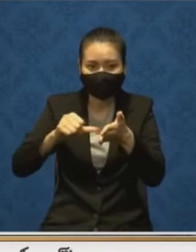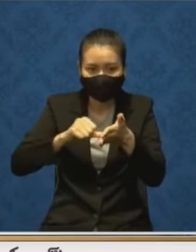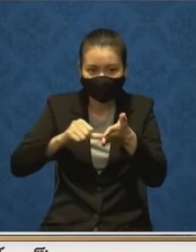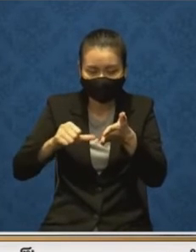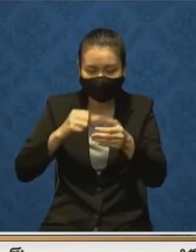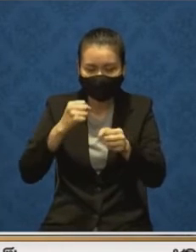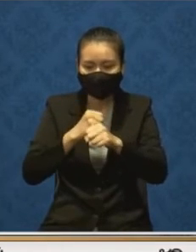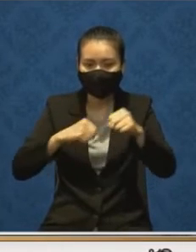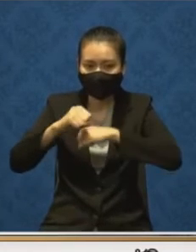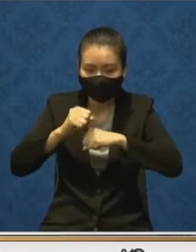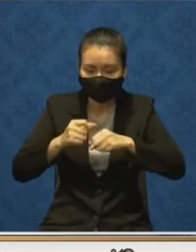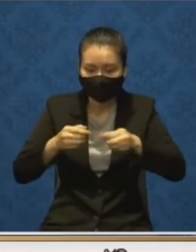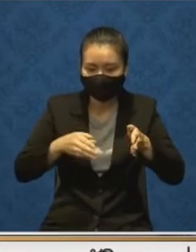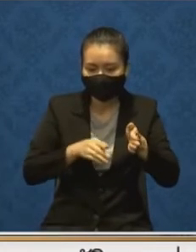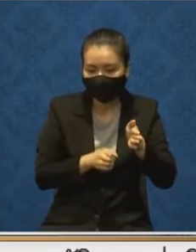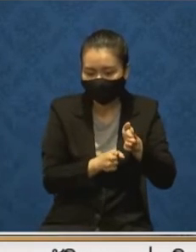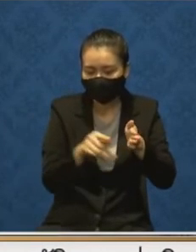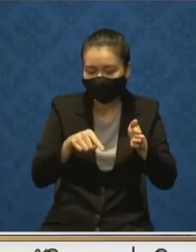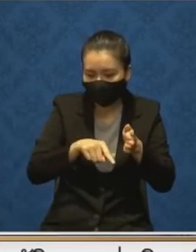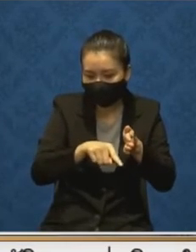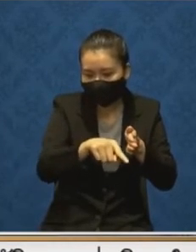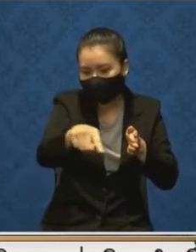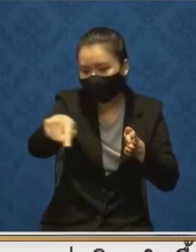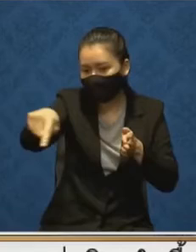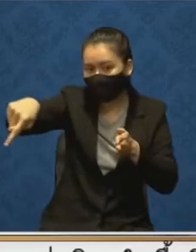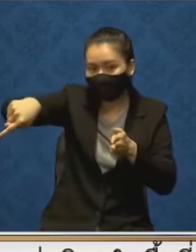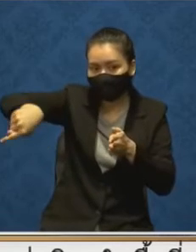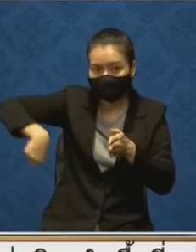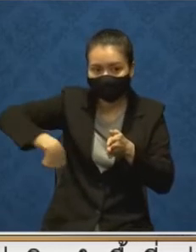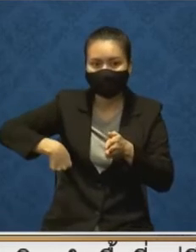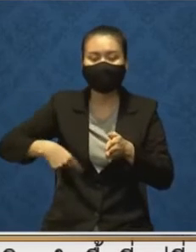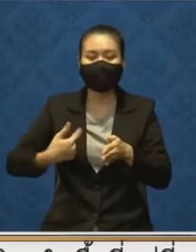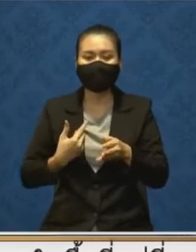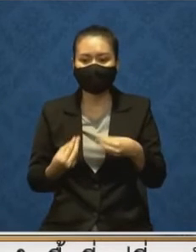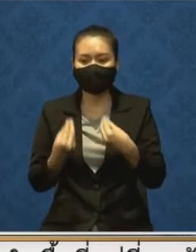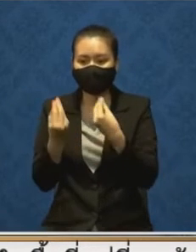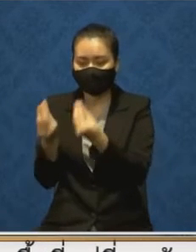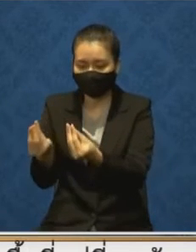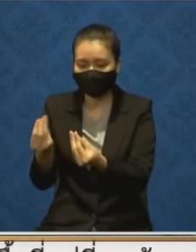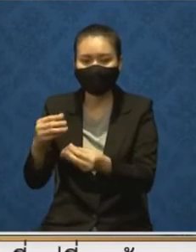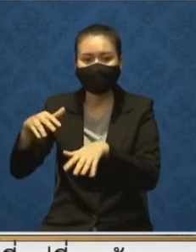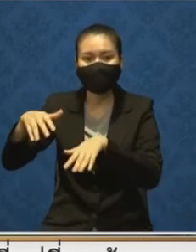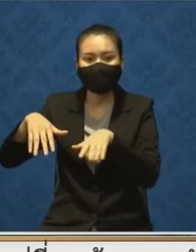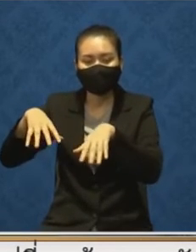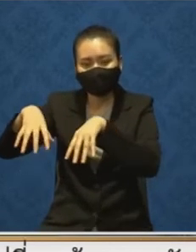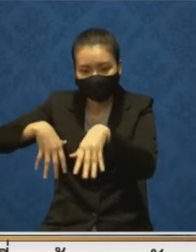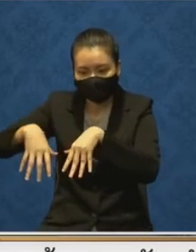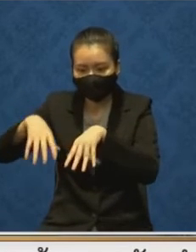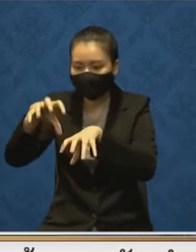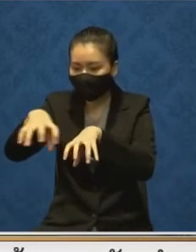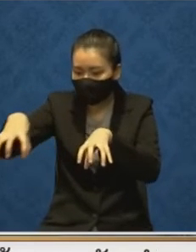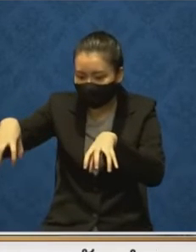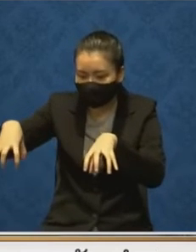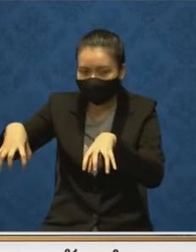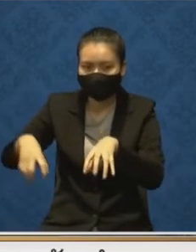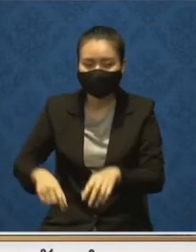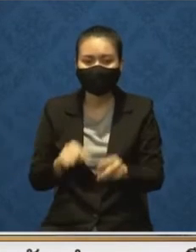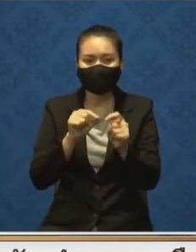จุดกลับรถเปิดจุดยูเทิร์นให้กับพี่น้องในตำบลนาเหนือตำบลเขาต่อแ